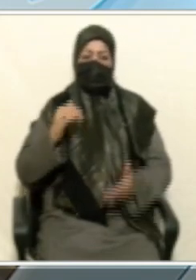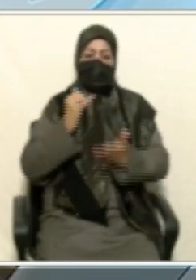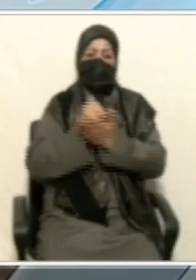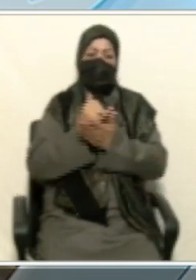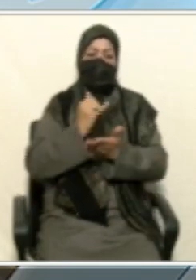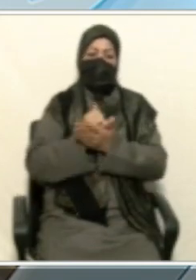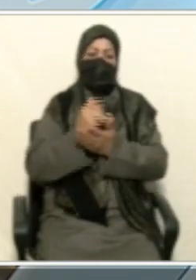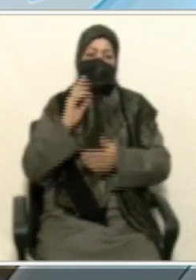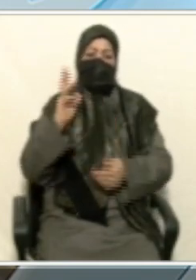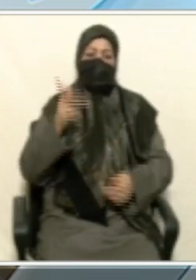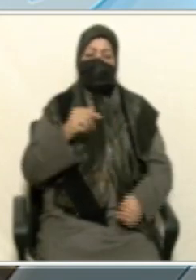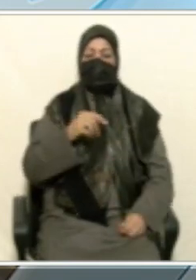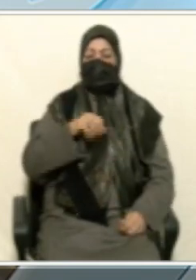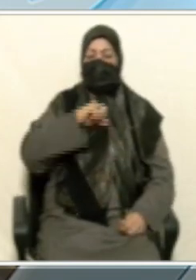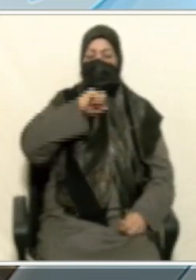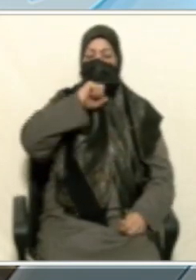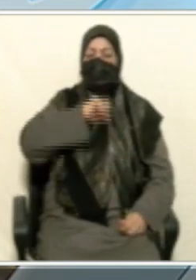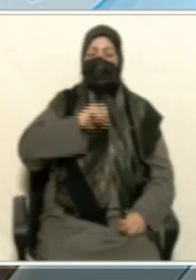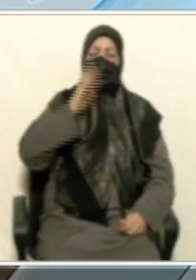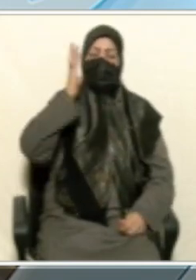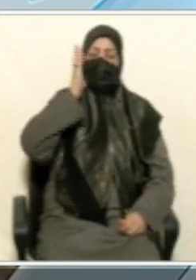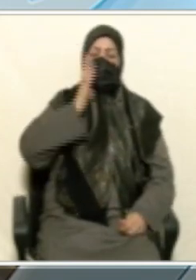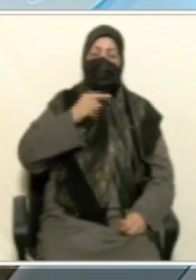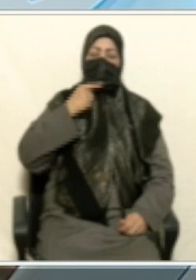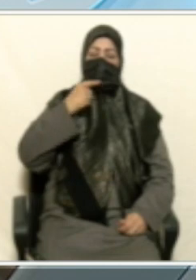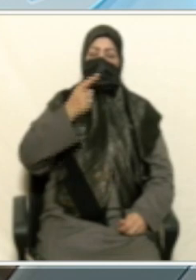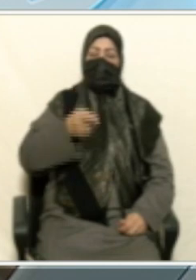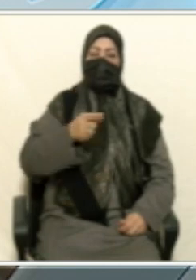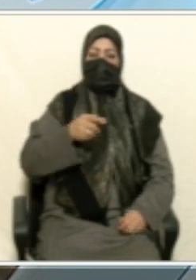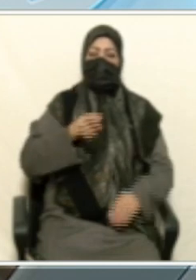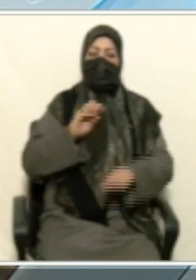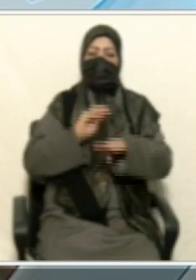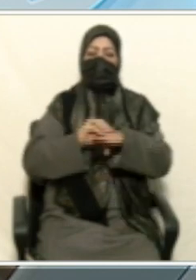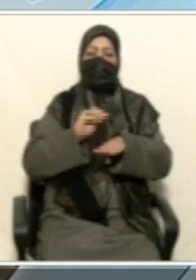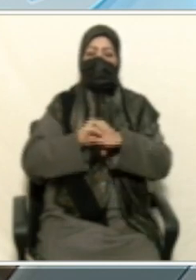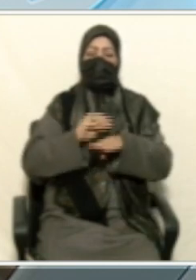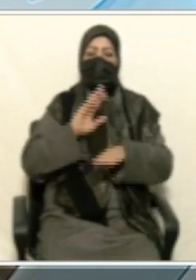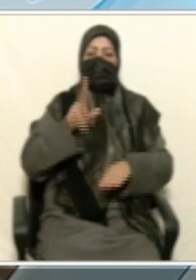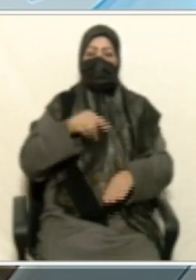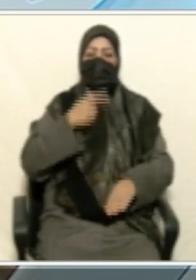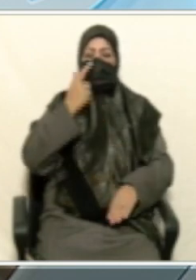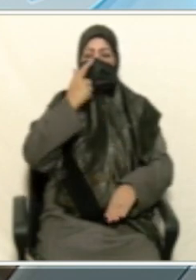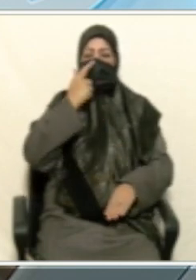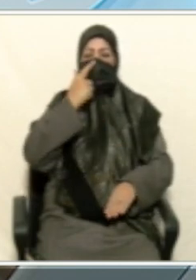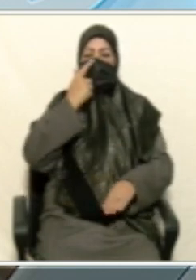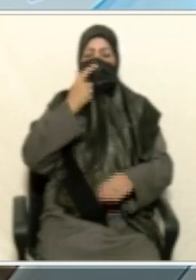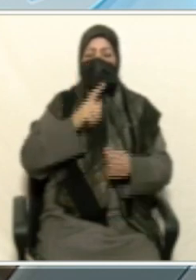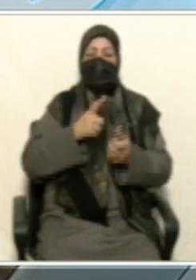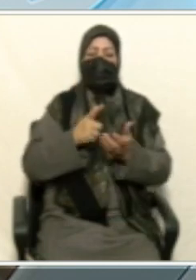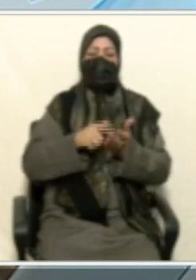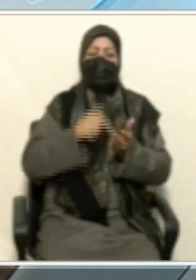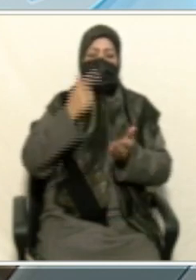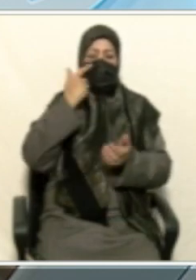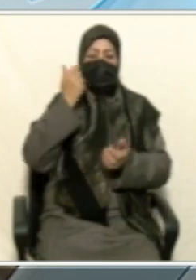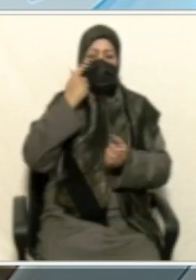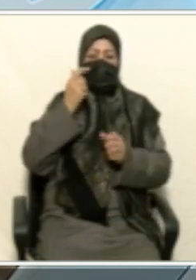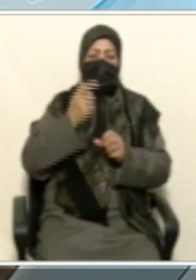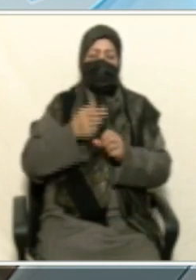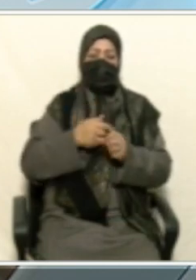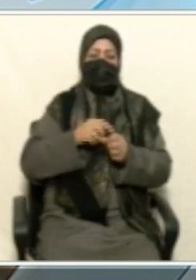وسلم حذر من أكل من البصل والثوم الذي تفوح رائحته، وهذا في من أكله